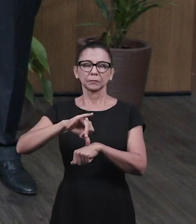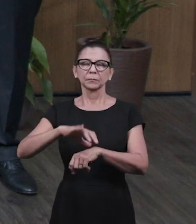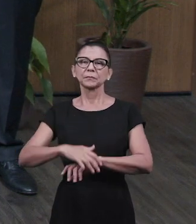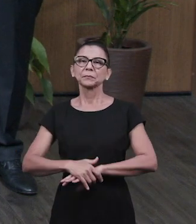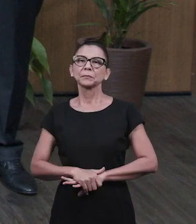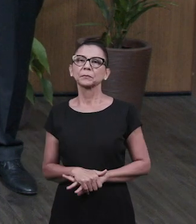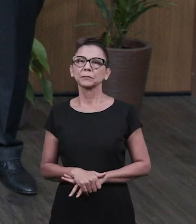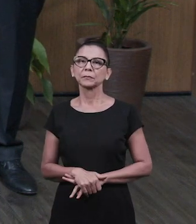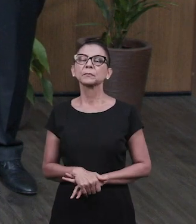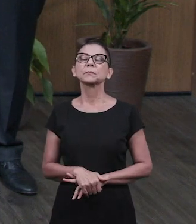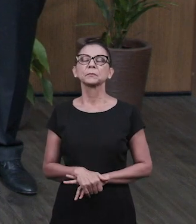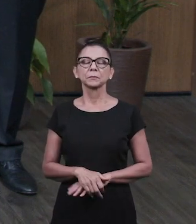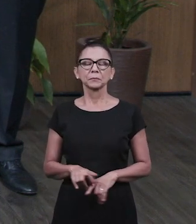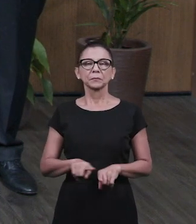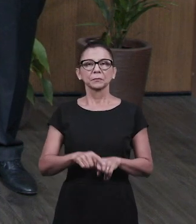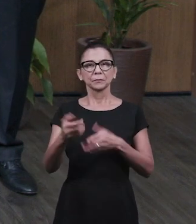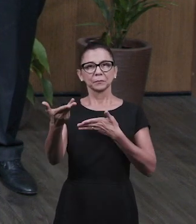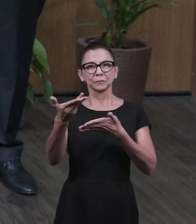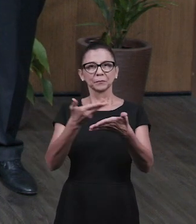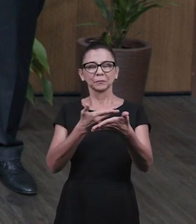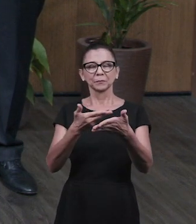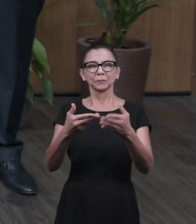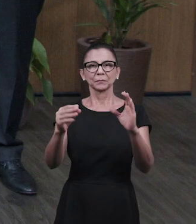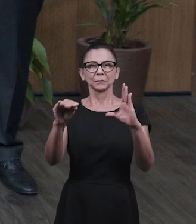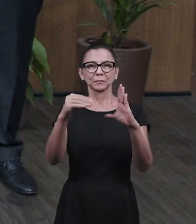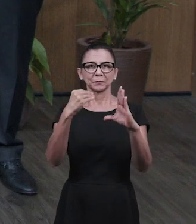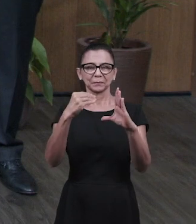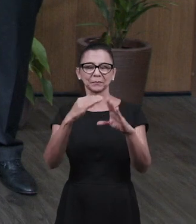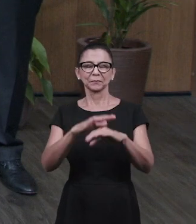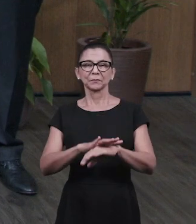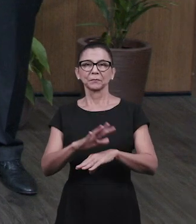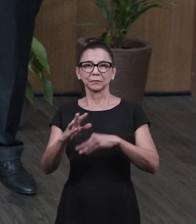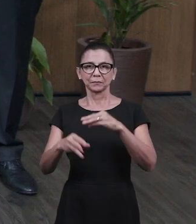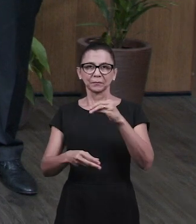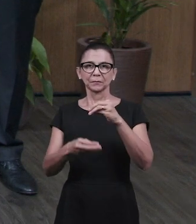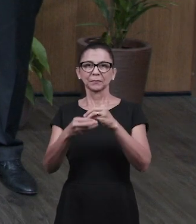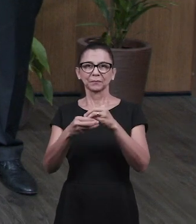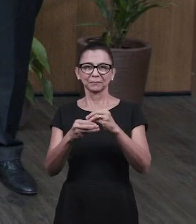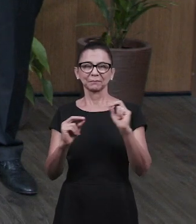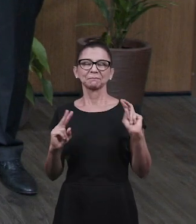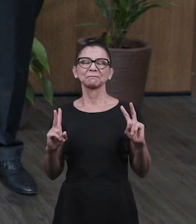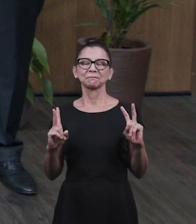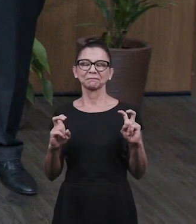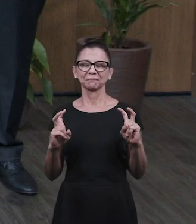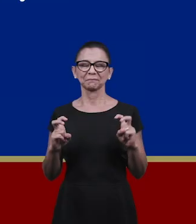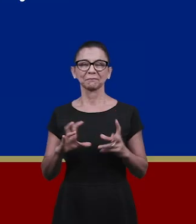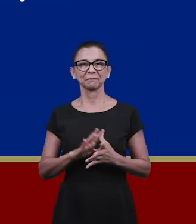aussi nous a envoyé un message qui conclut ce sujet. Elle nous a écrit: